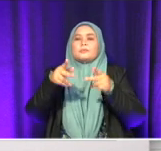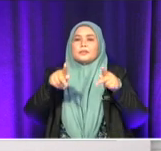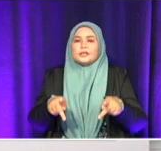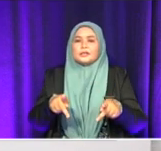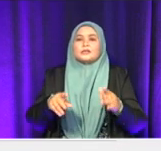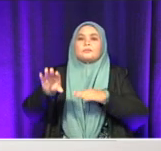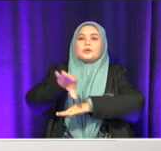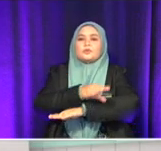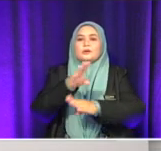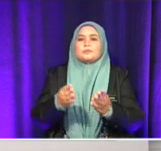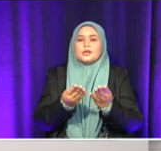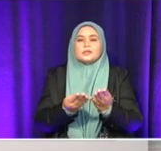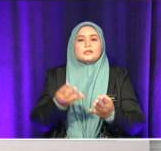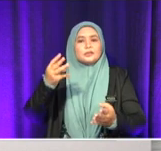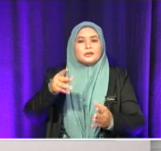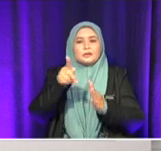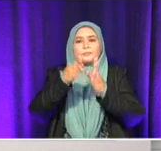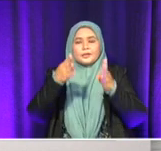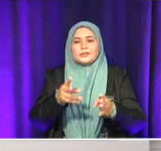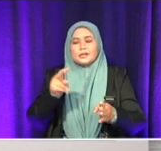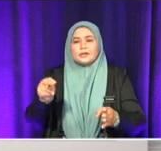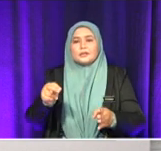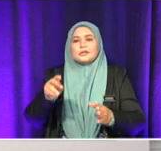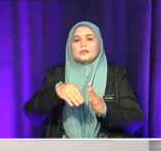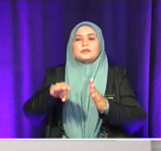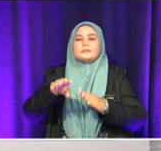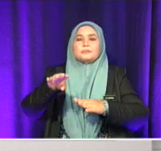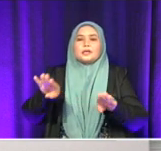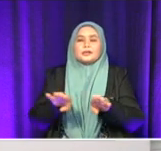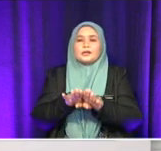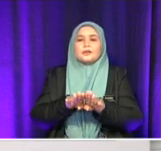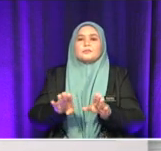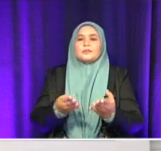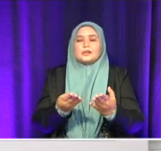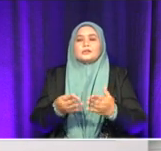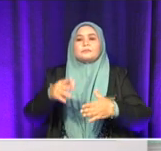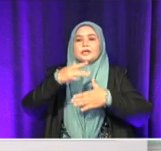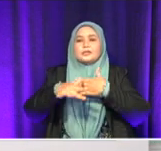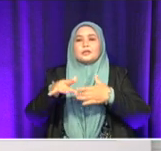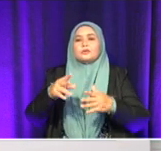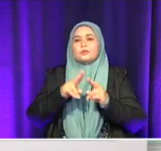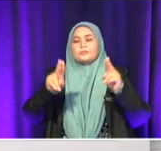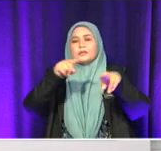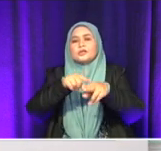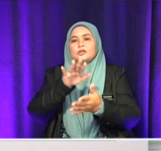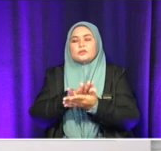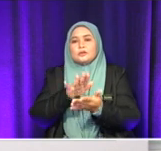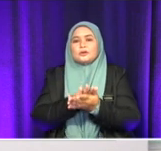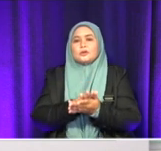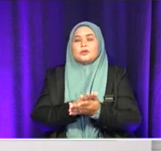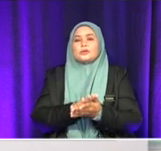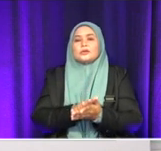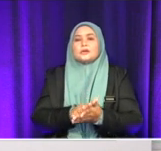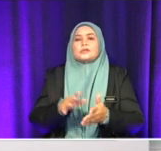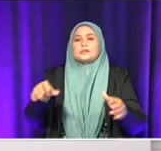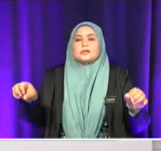penggunaan bahasa kebangsaan sebagai bahasa pengantar terutamanya di sekolah penyeragaman kurikulum